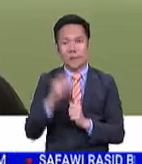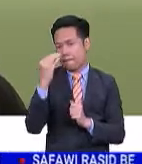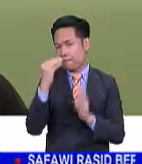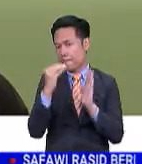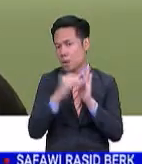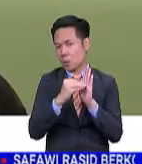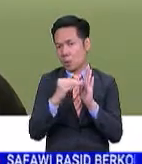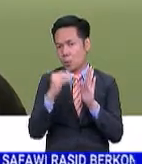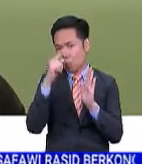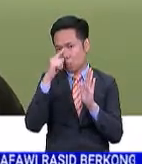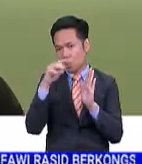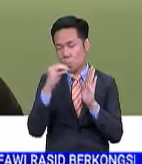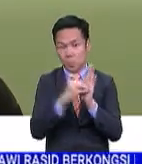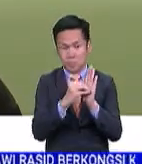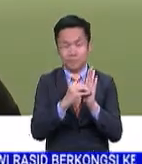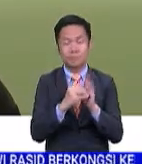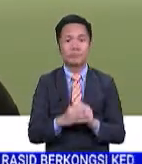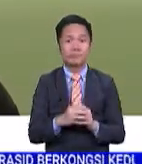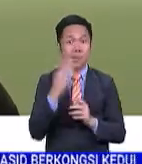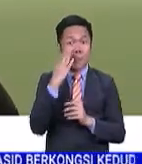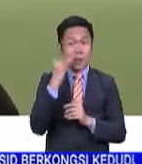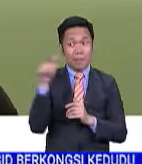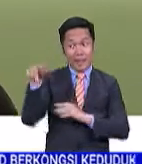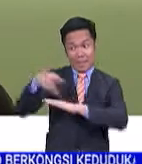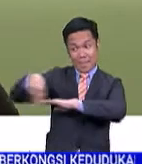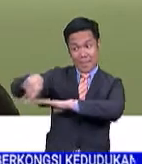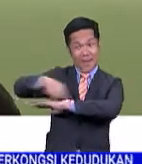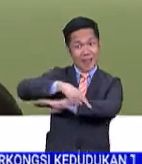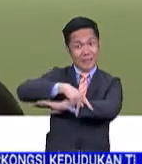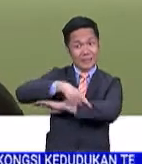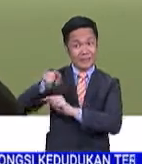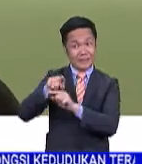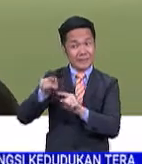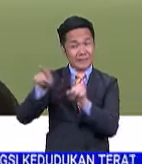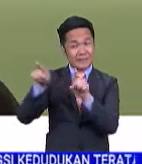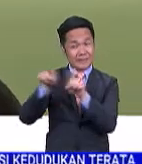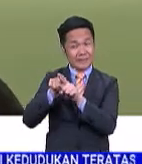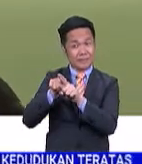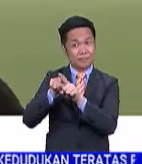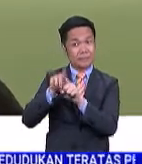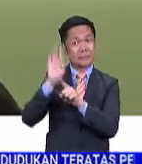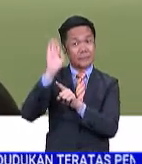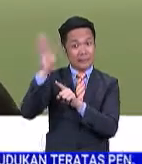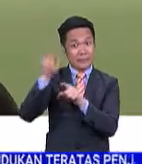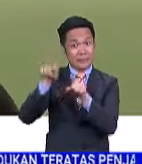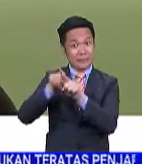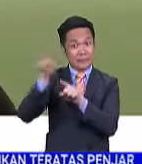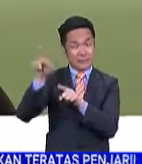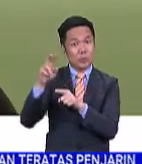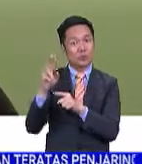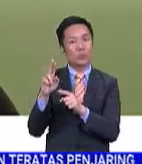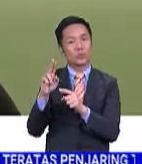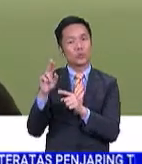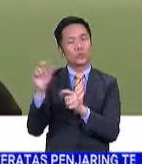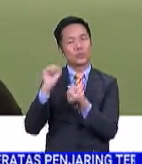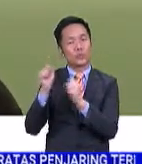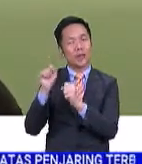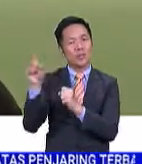ke Bangkok. Kerana kesesuaian padang di Bangkok lebih kurang sama dengan apa yang kita akan hadapi di Sukan Commonwealth di